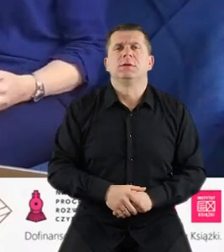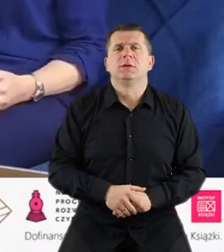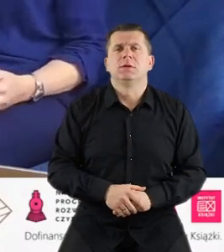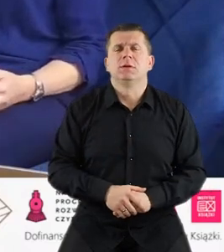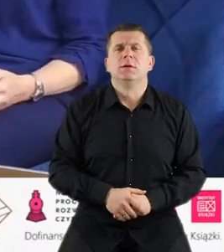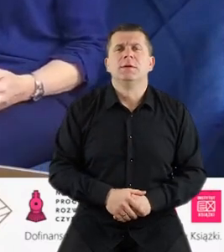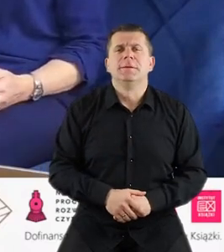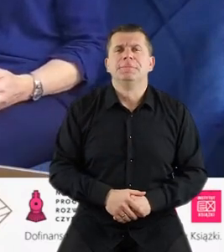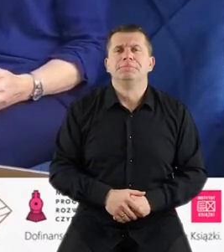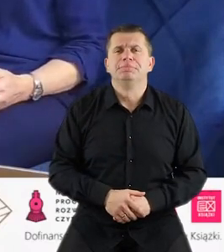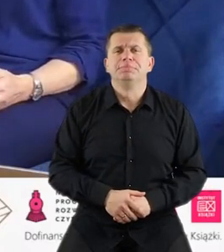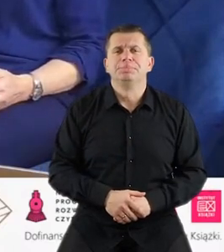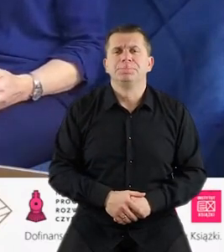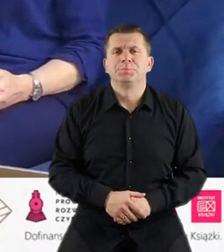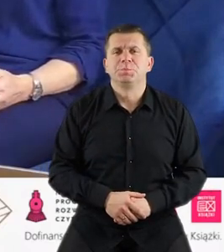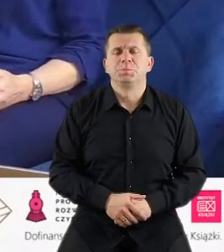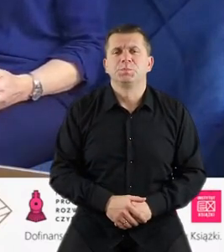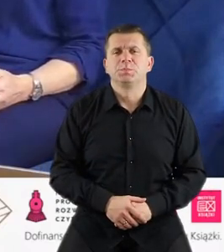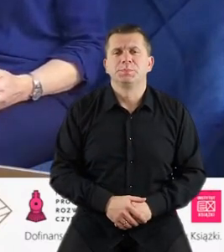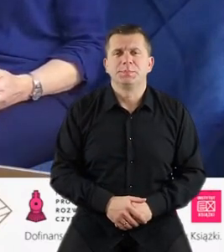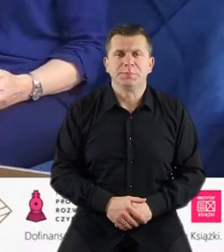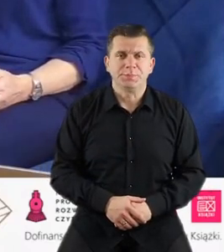właściwie dookoła.